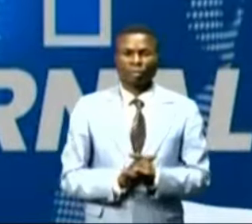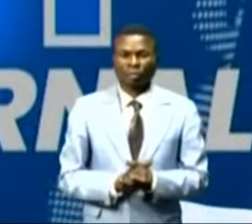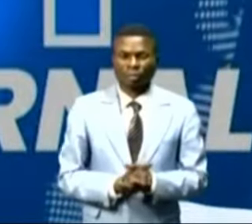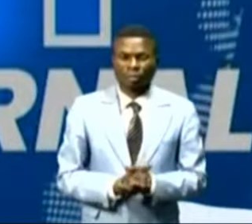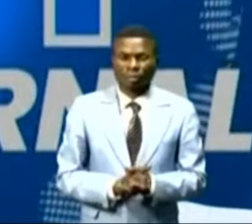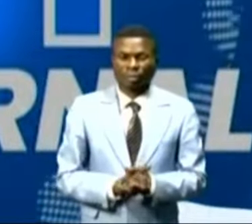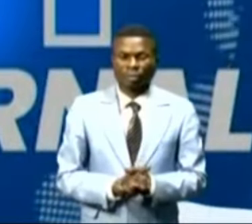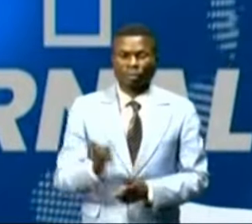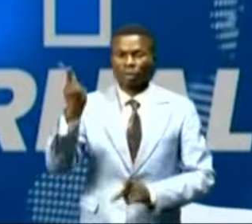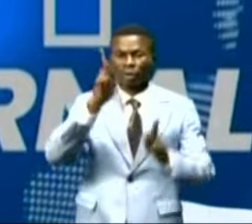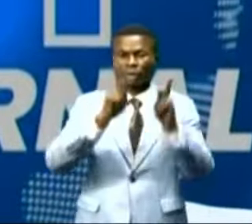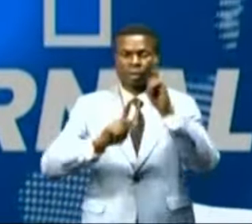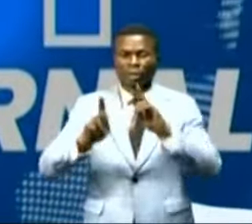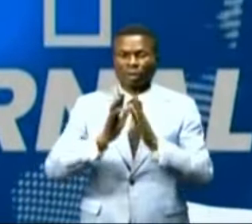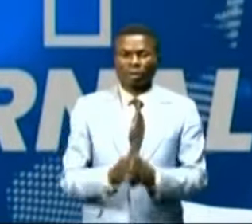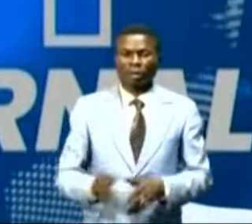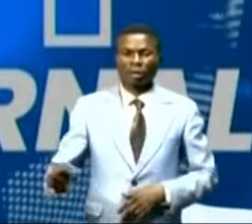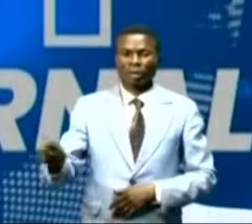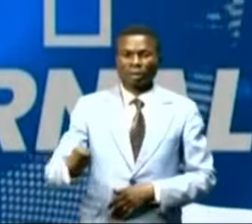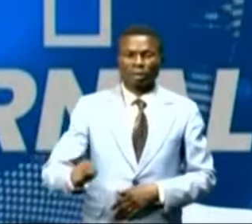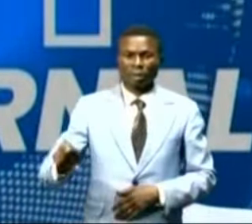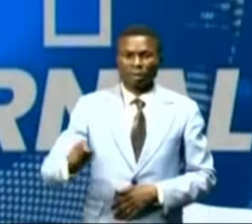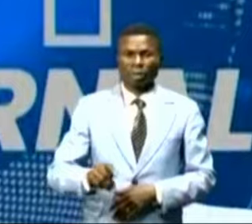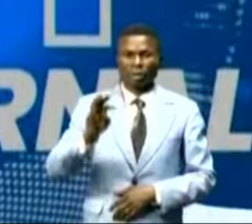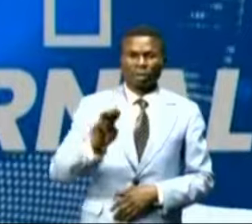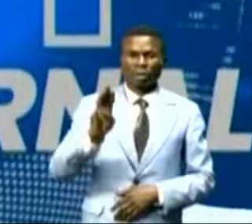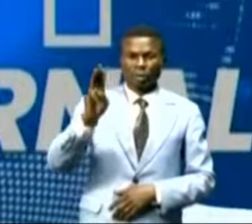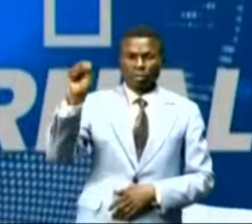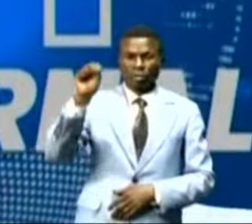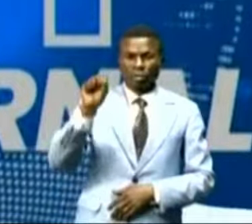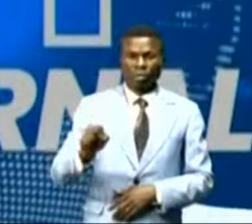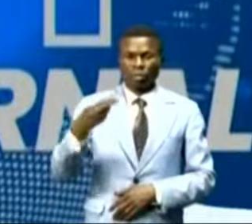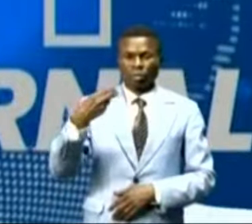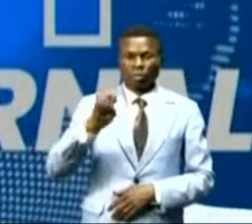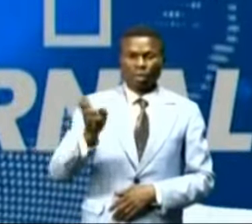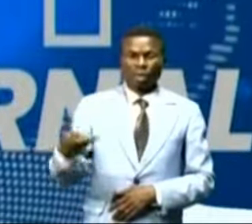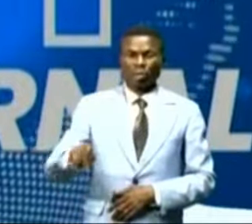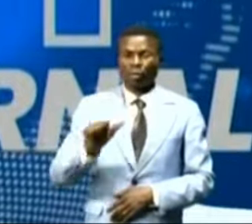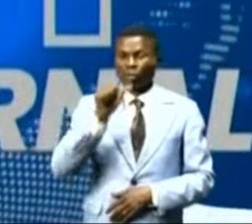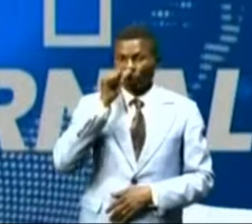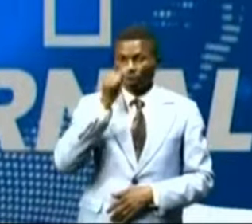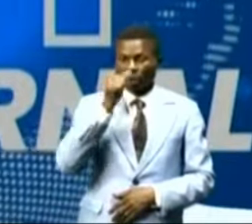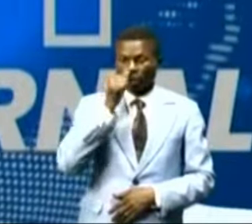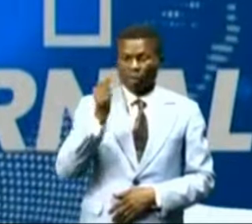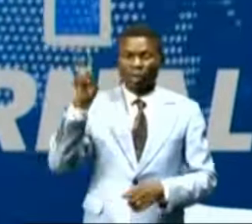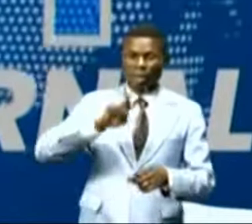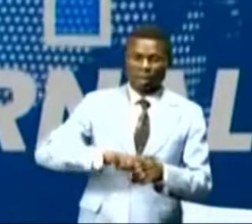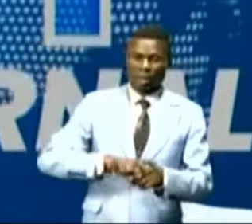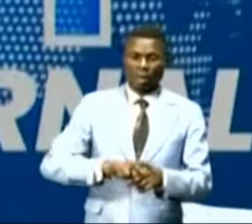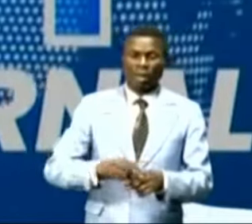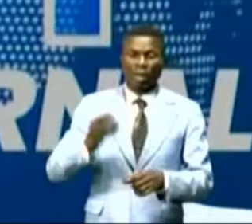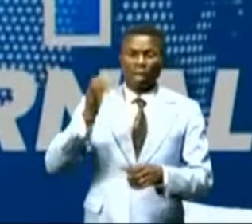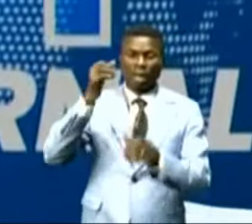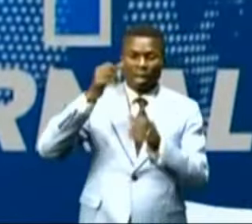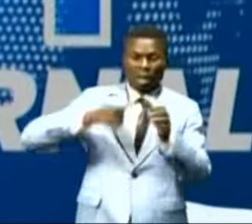La population du territoire de Mouchi, dans la province du Maïndombé, victime du naufrage survenu sur la rivière